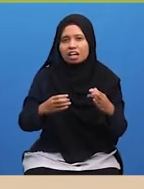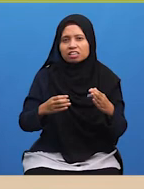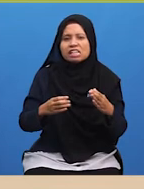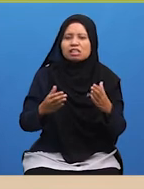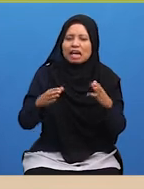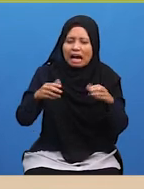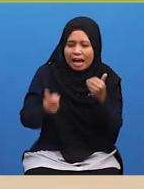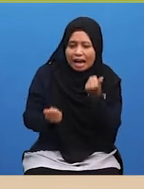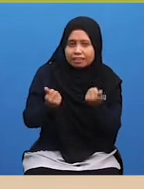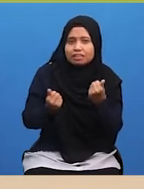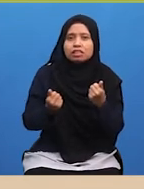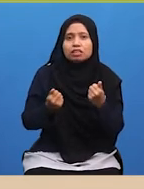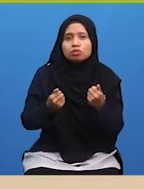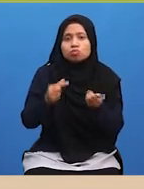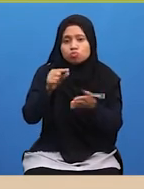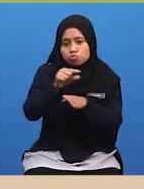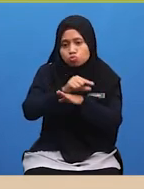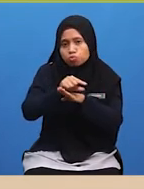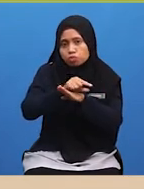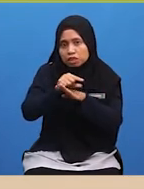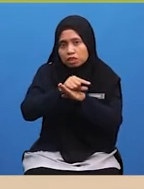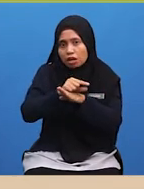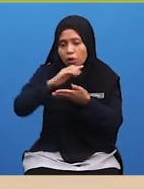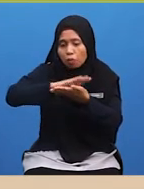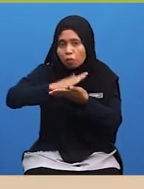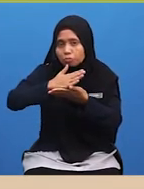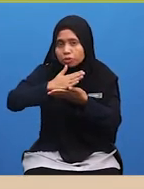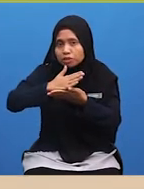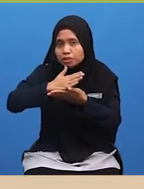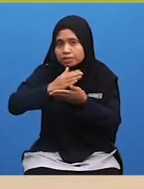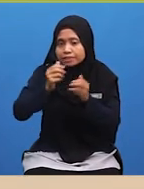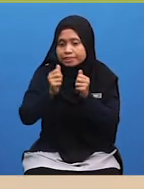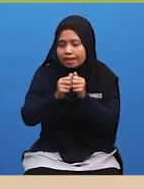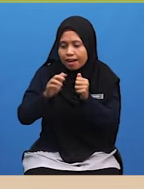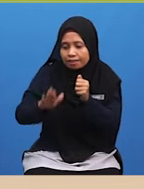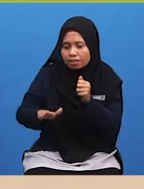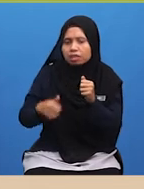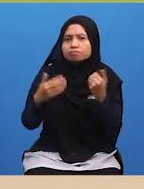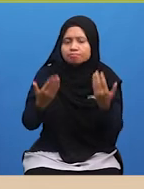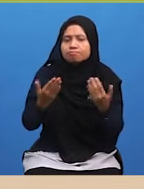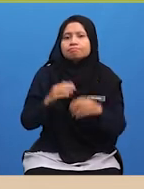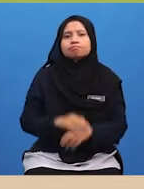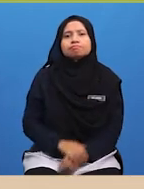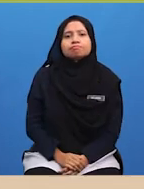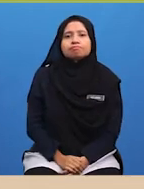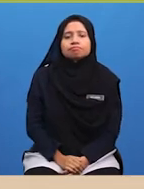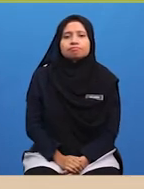bertindak adil dalam menggunakan komputer tablet ini dengan adik si comel.